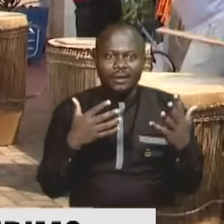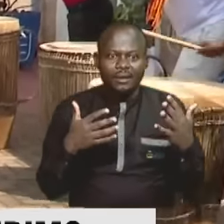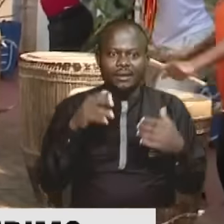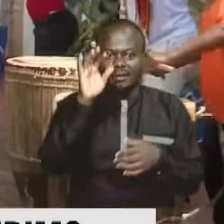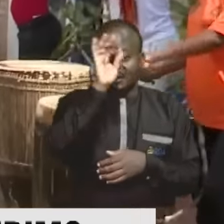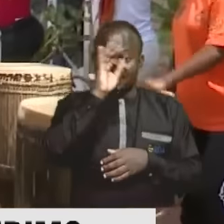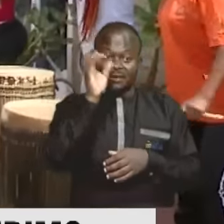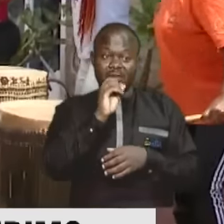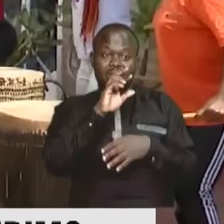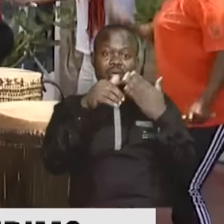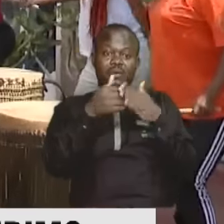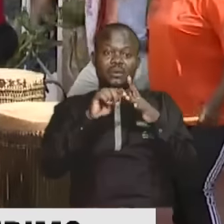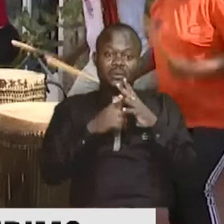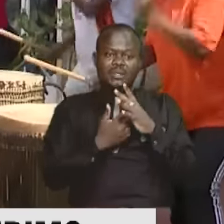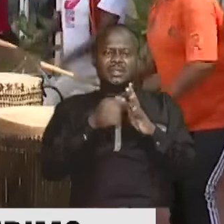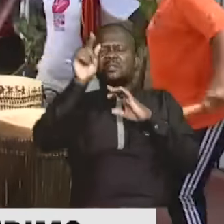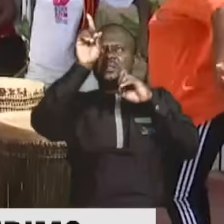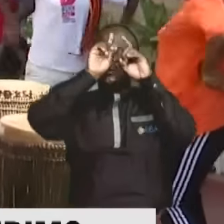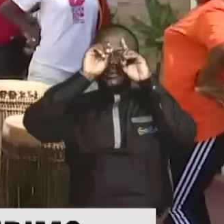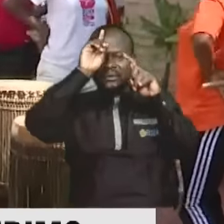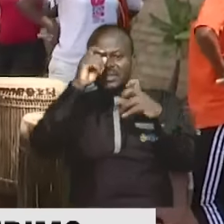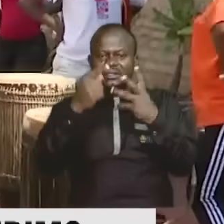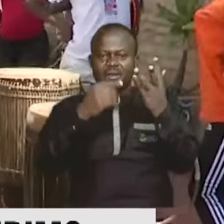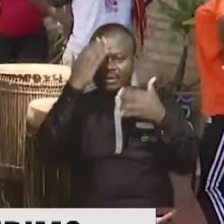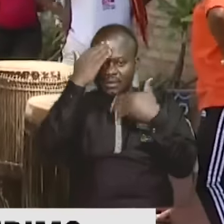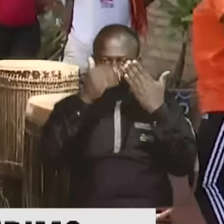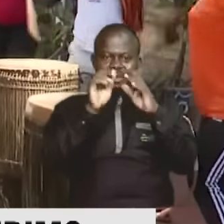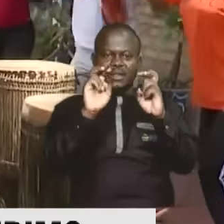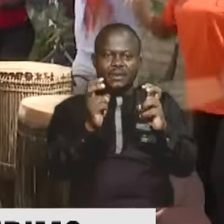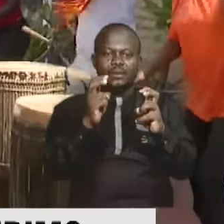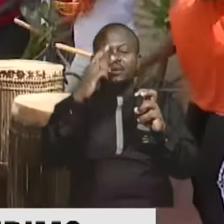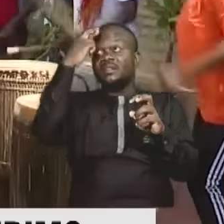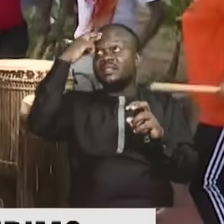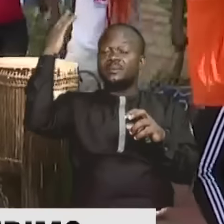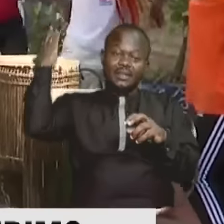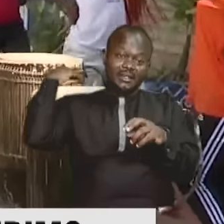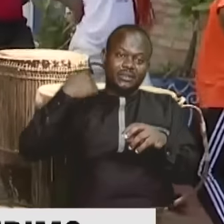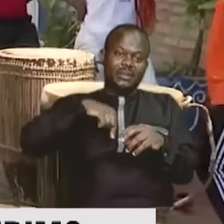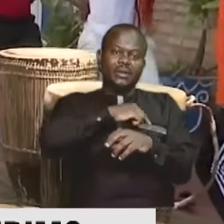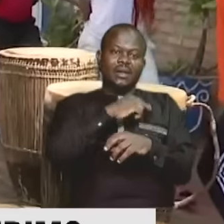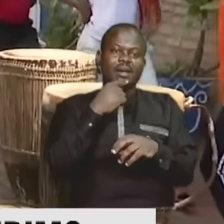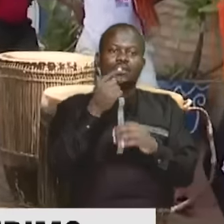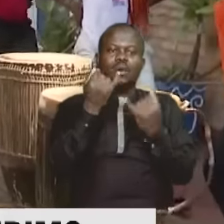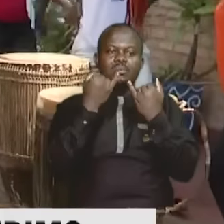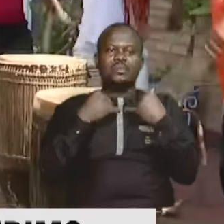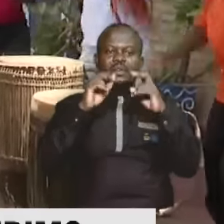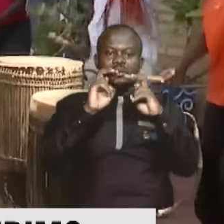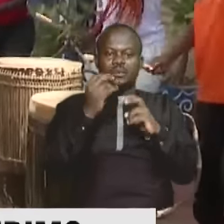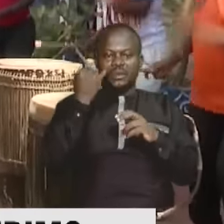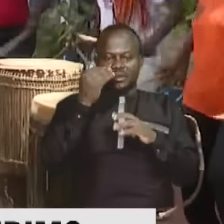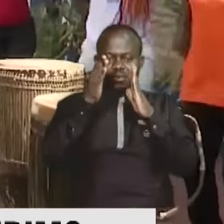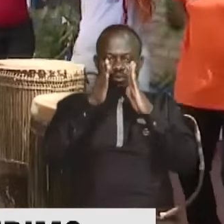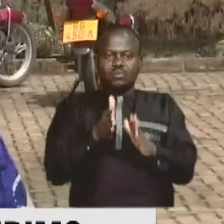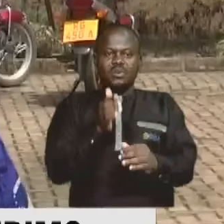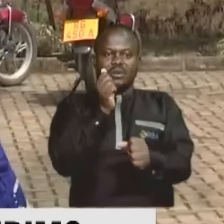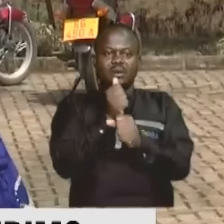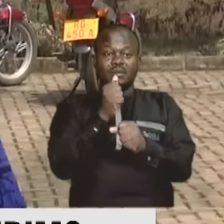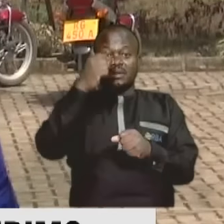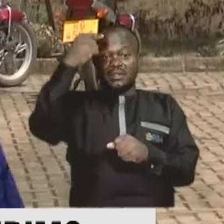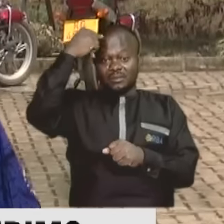bibatangaje se cyangwa batangiye kukwibazaho kuko nibuka jyewe ko hari n'uwigeze kumbwira ngo iyo umuntu w'umugore ngakoze mu